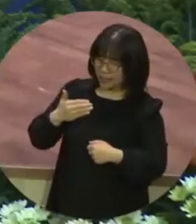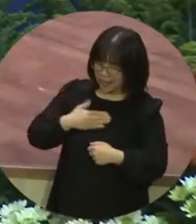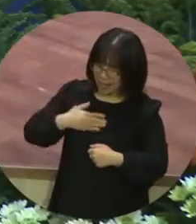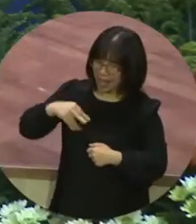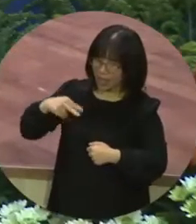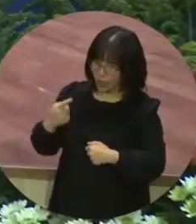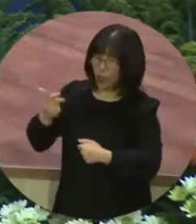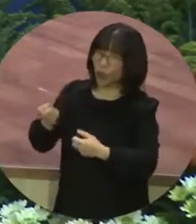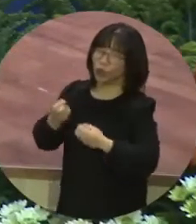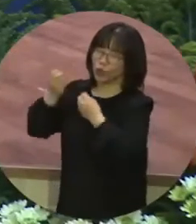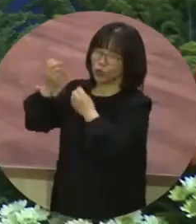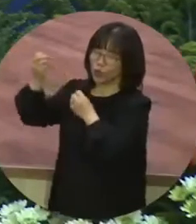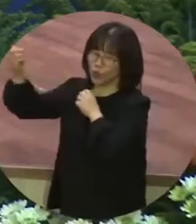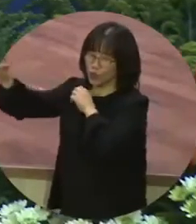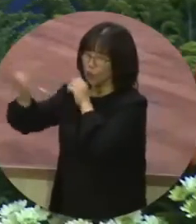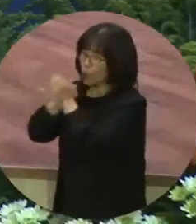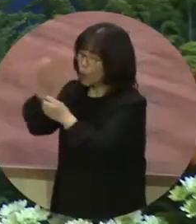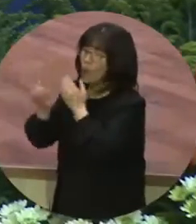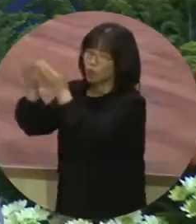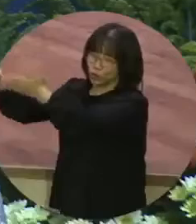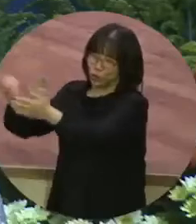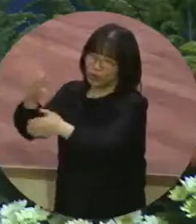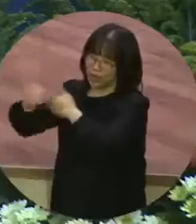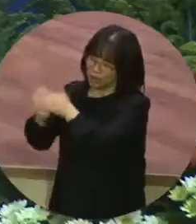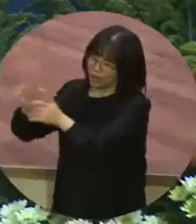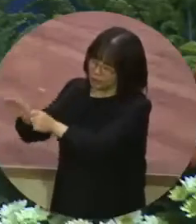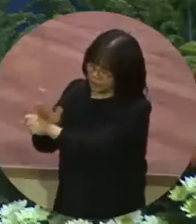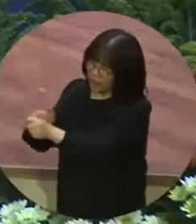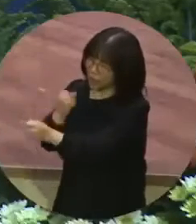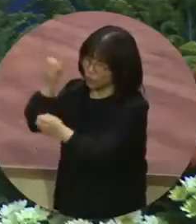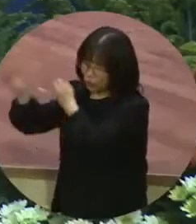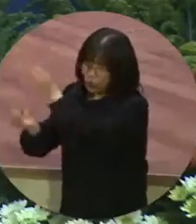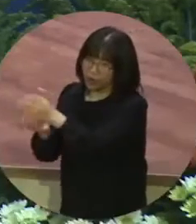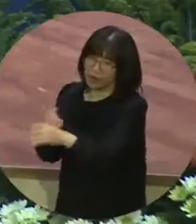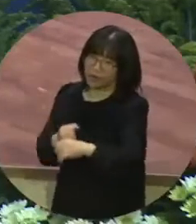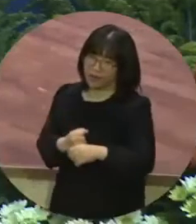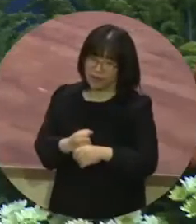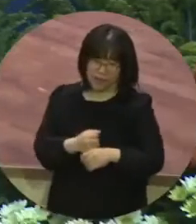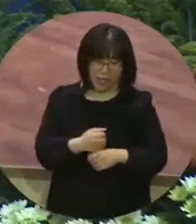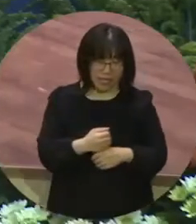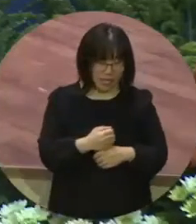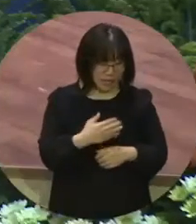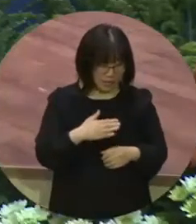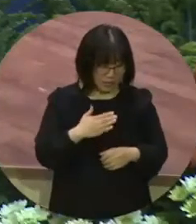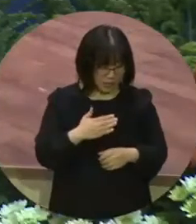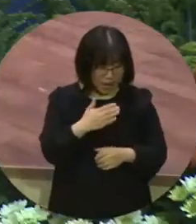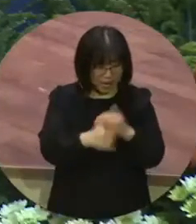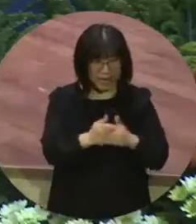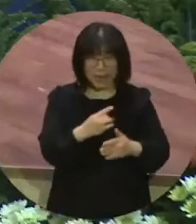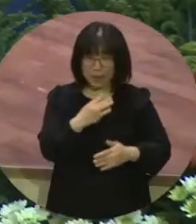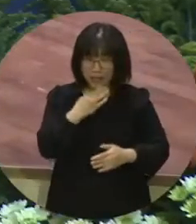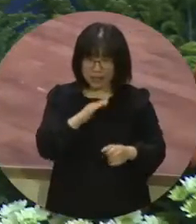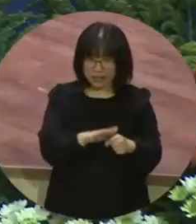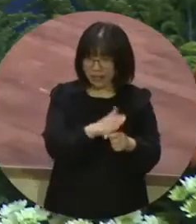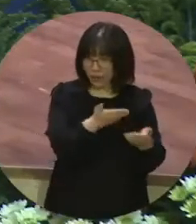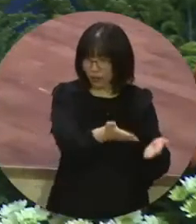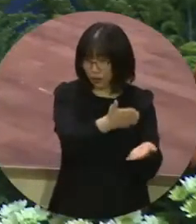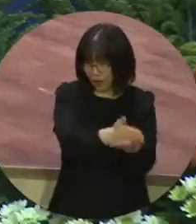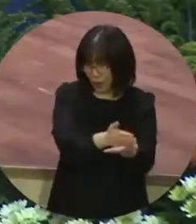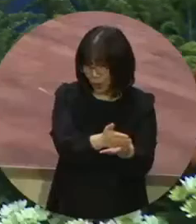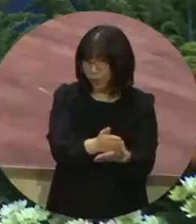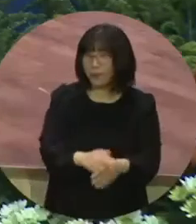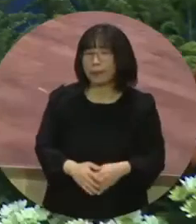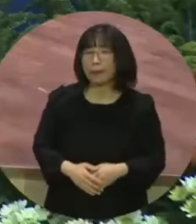말이에요. 아멘. 그 짝사랑하지 마시고 하나님 조롱하지 마세요. 이번 주 사가족 및 현장 사역자 수련회